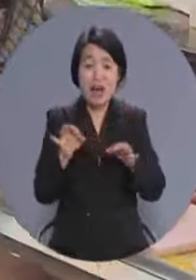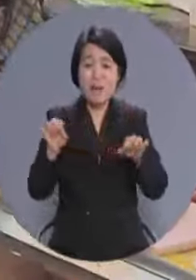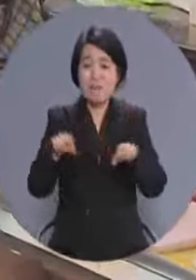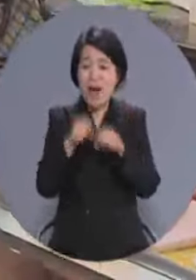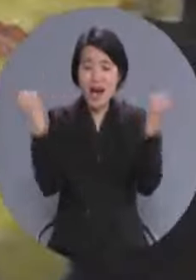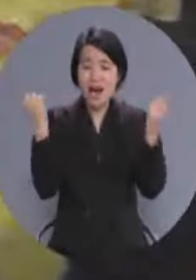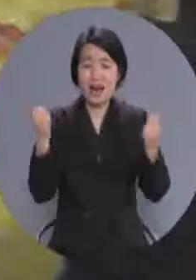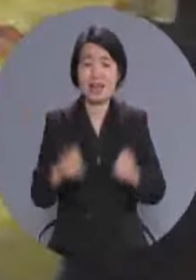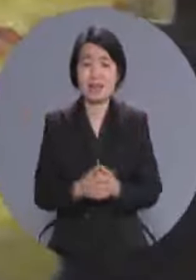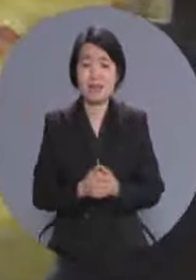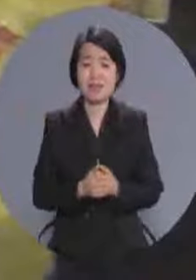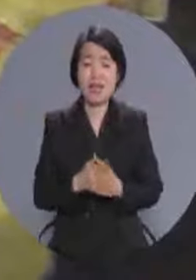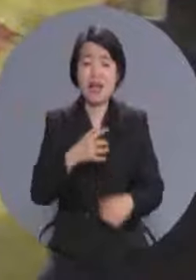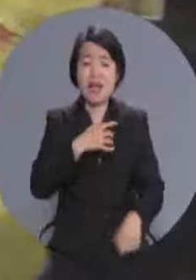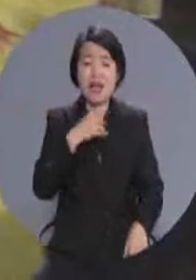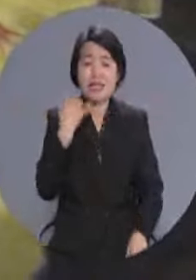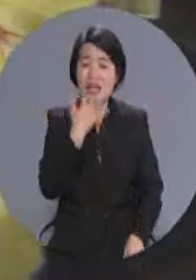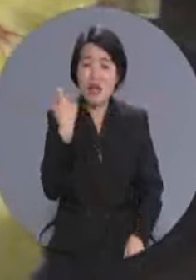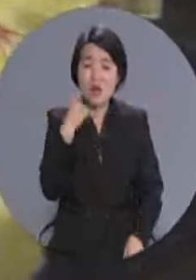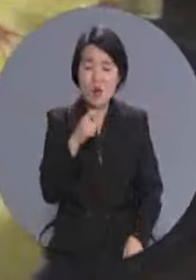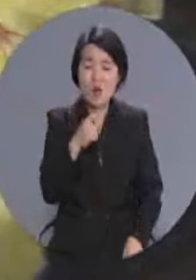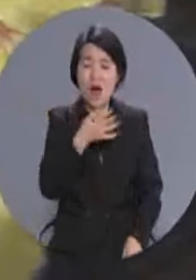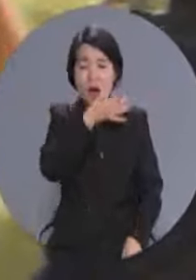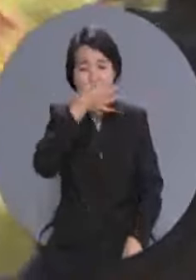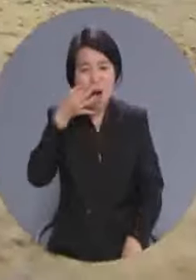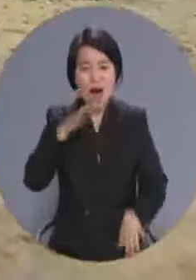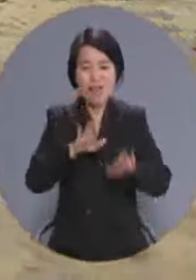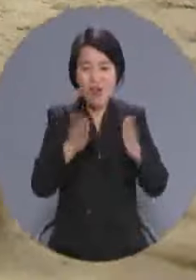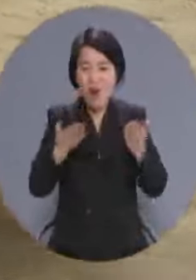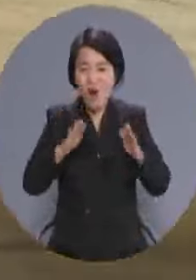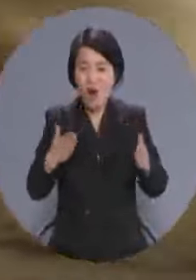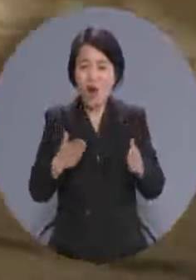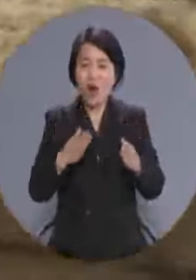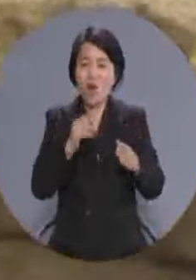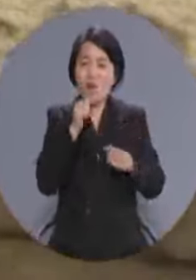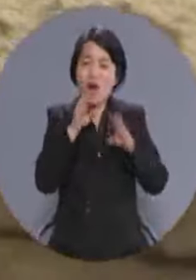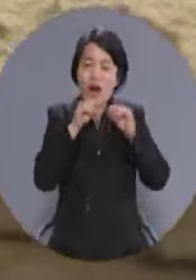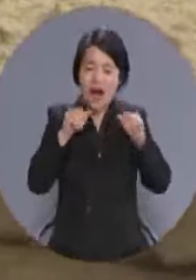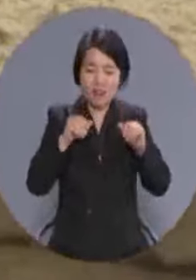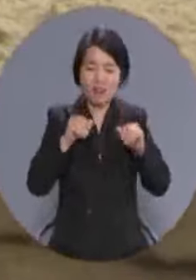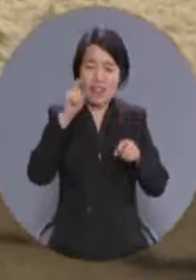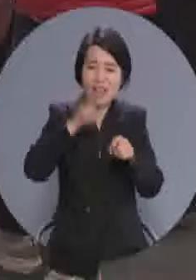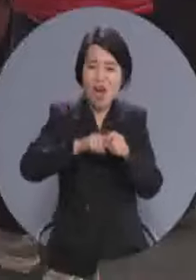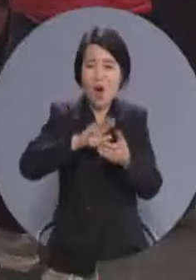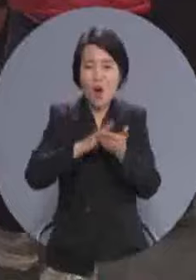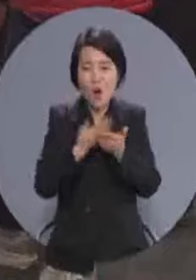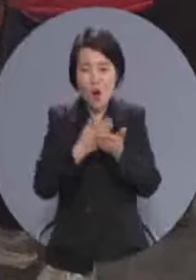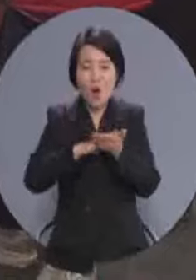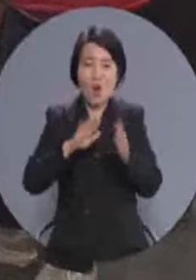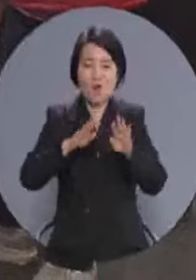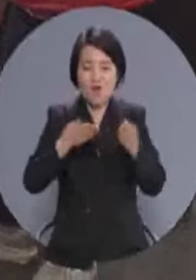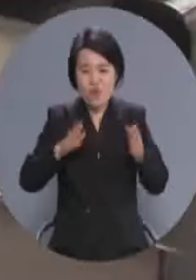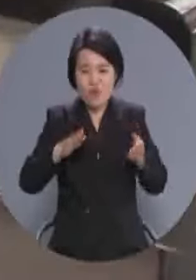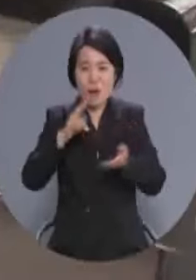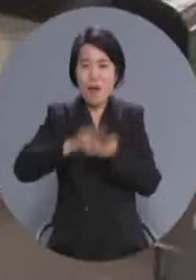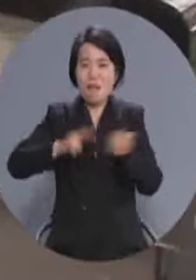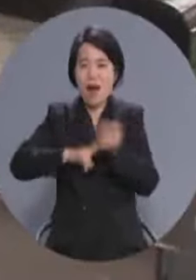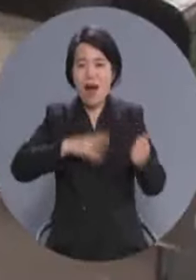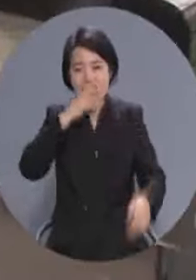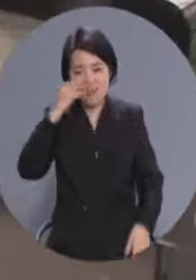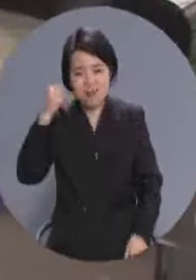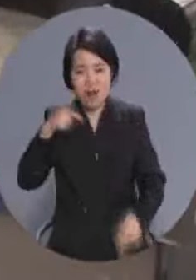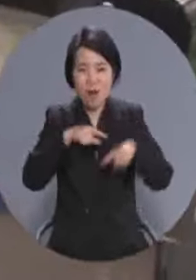대목입니다. 노릇노릇 윤기나는 전이 바쁘게 구워지고 콩고물을 가득 묻힌 인절미도 불티나게 팔립니다.